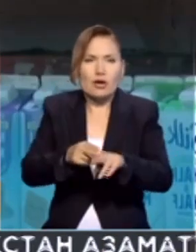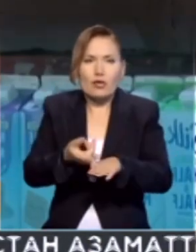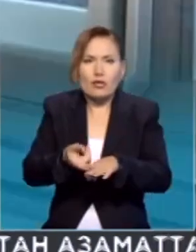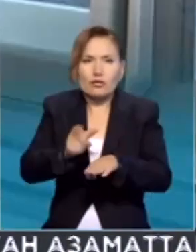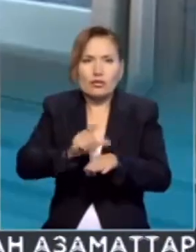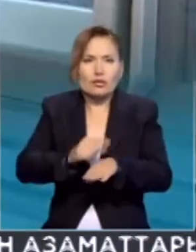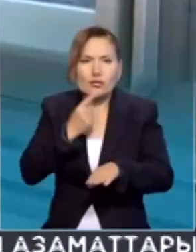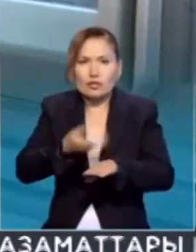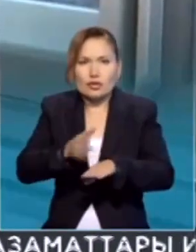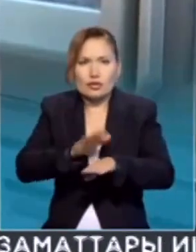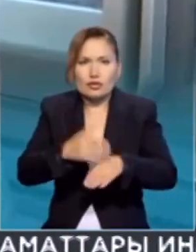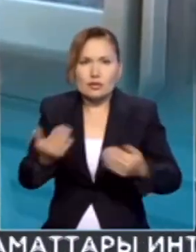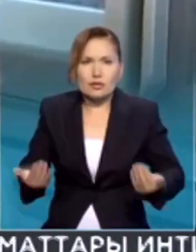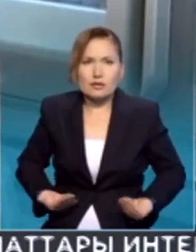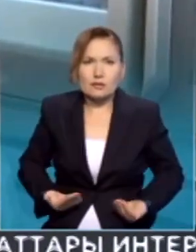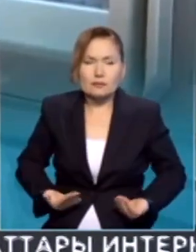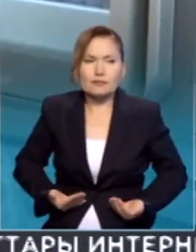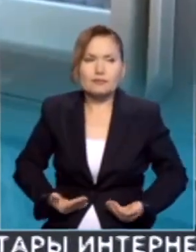кой.